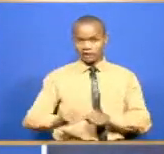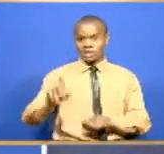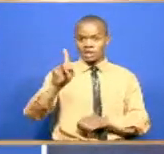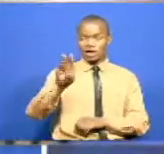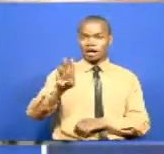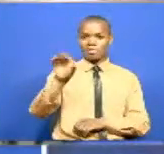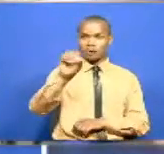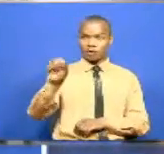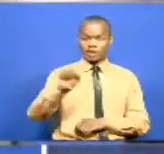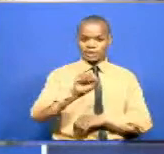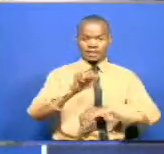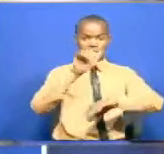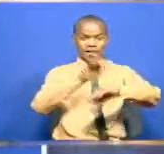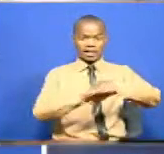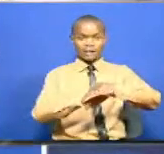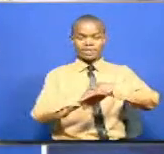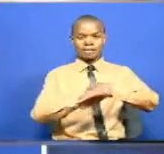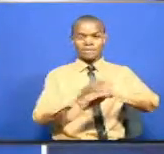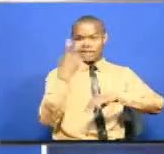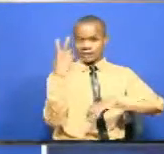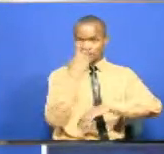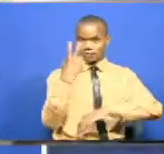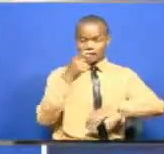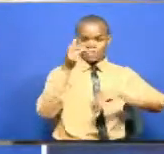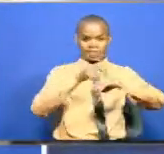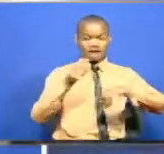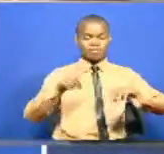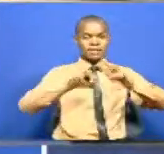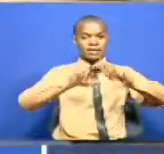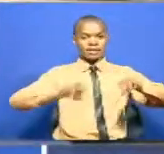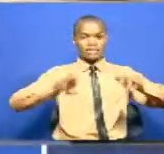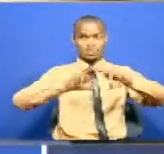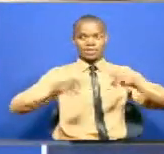nchini waliwakamata washukiwa hao wakiwa wanatafuta